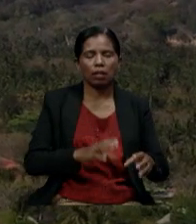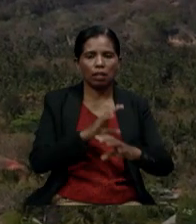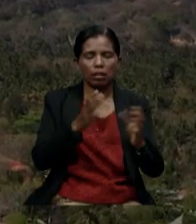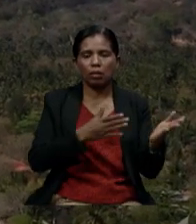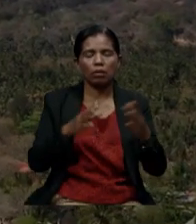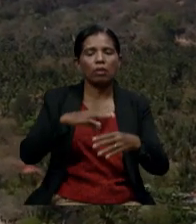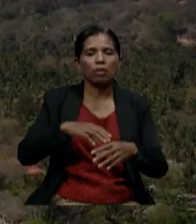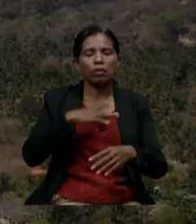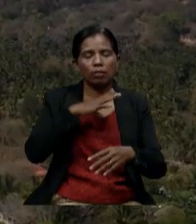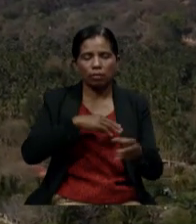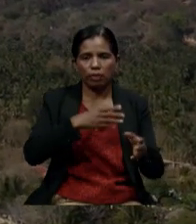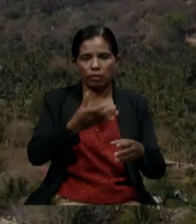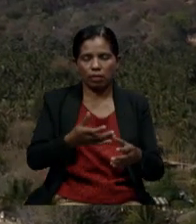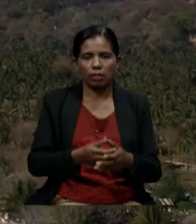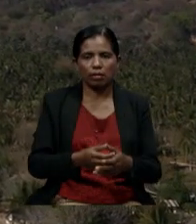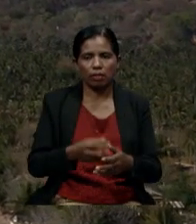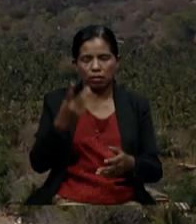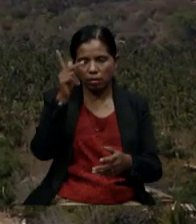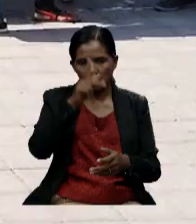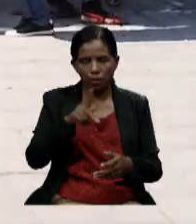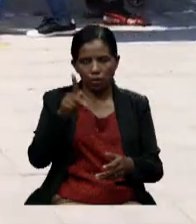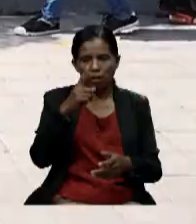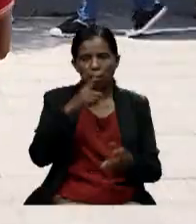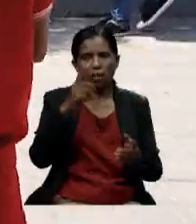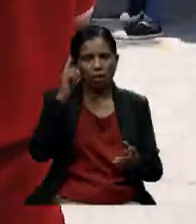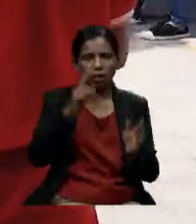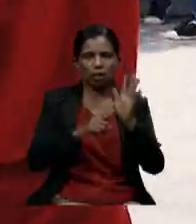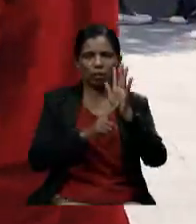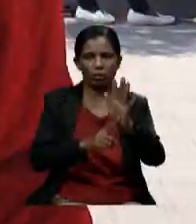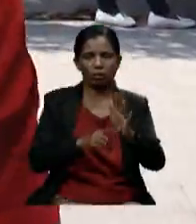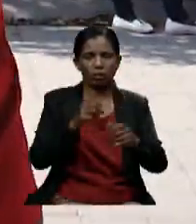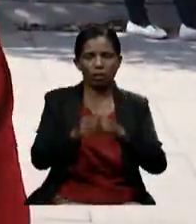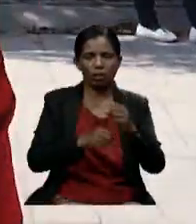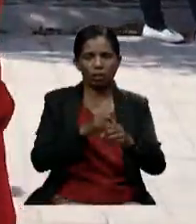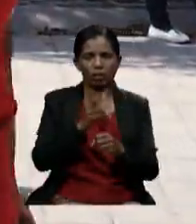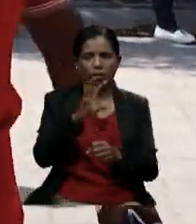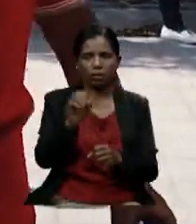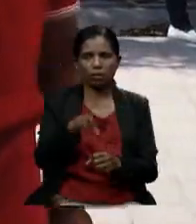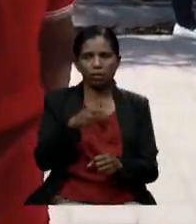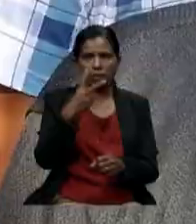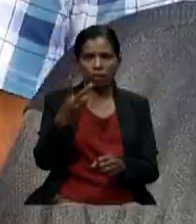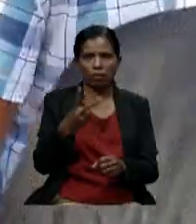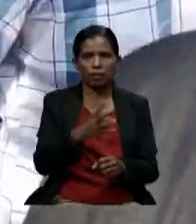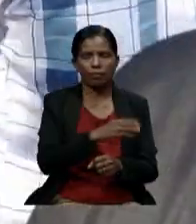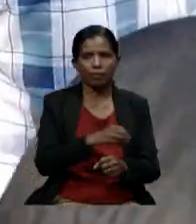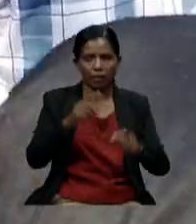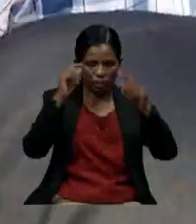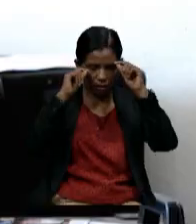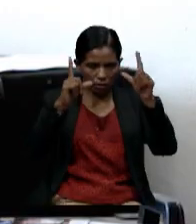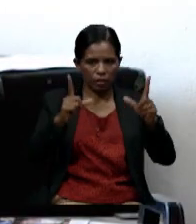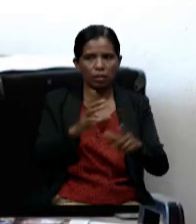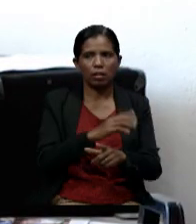Conservation International Timor Leste ne pesquisa hatudu i hatina rihun rua sanulu resin rua parte norte Timor Leste